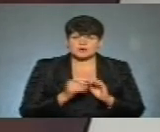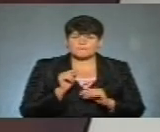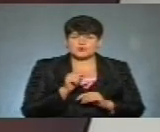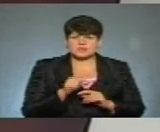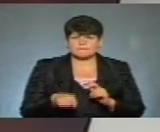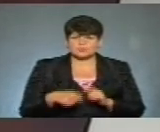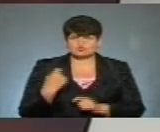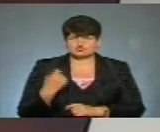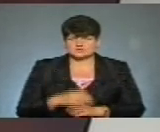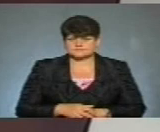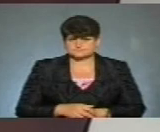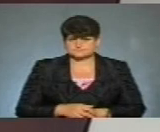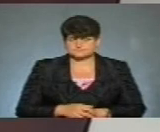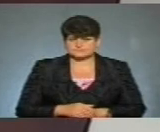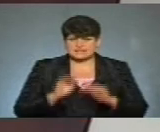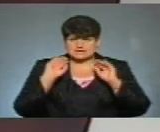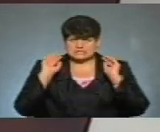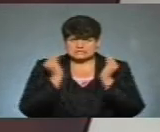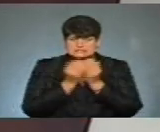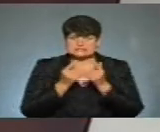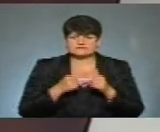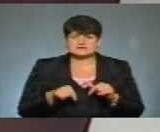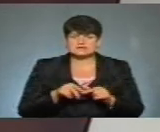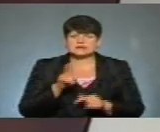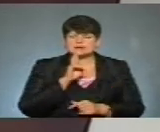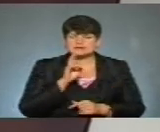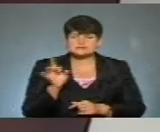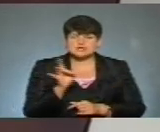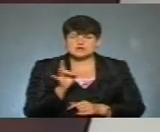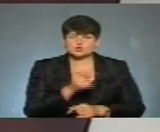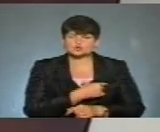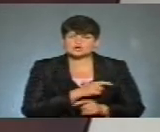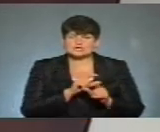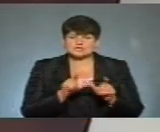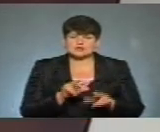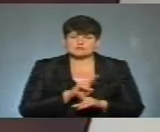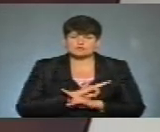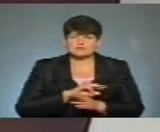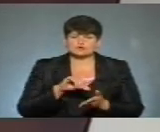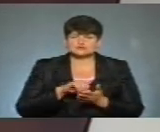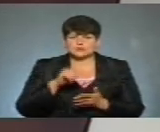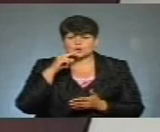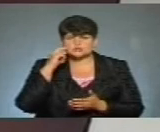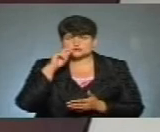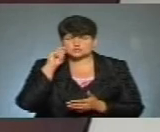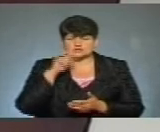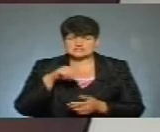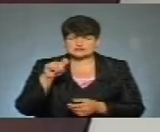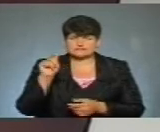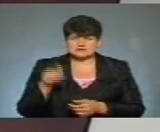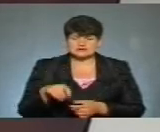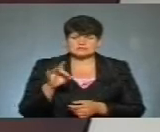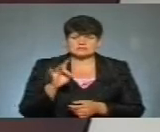порушення. У реанімаційному відділенні Кременецької районної лікарні помер учасник російсько-української війни